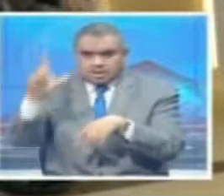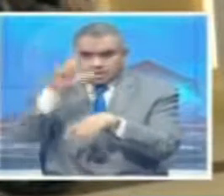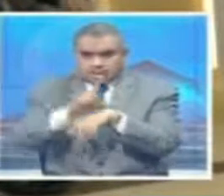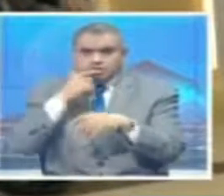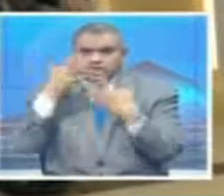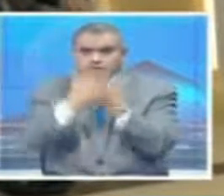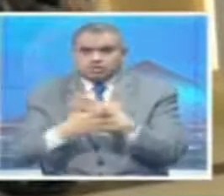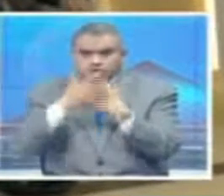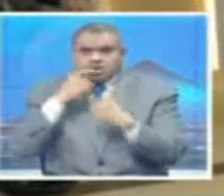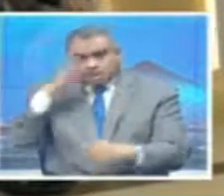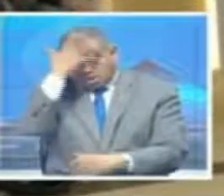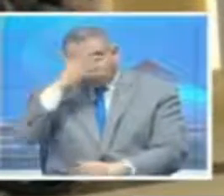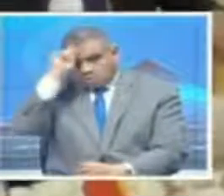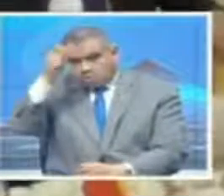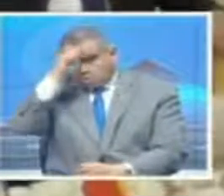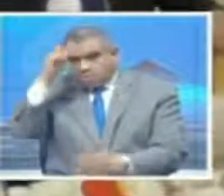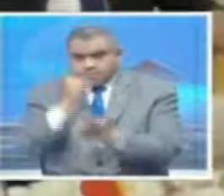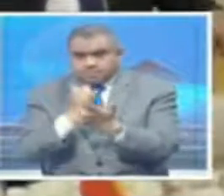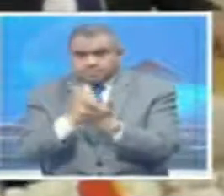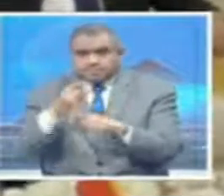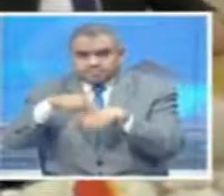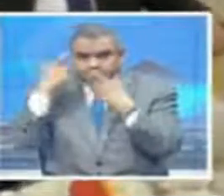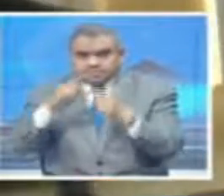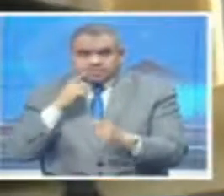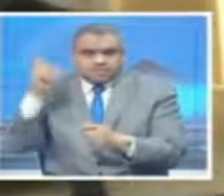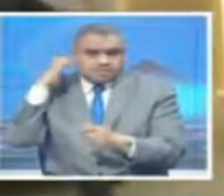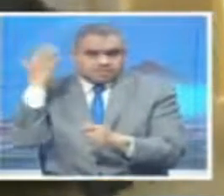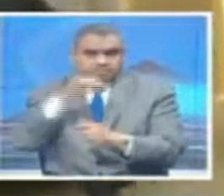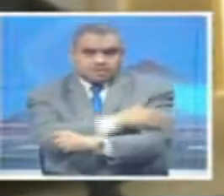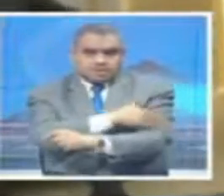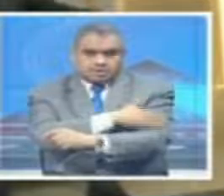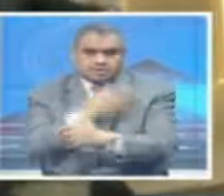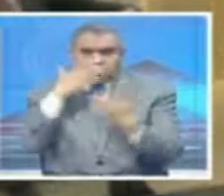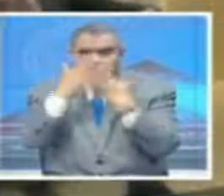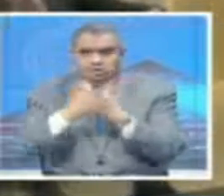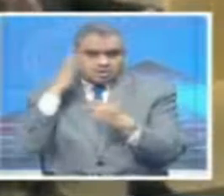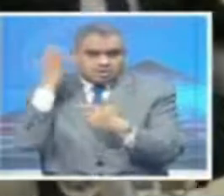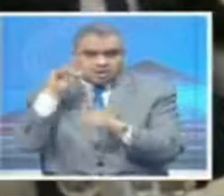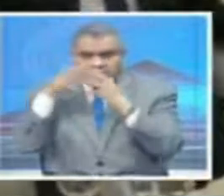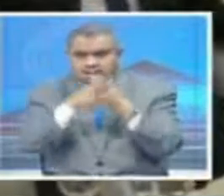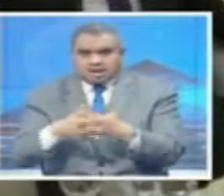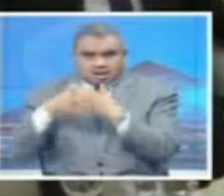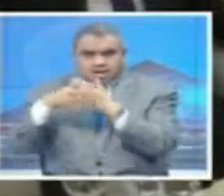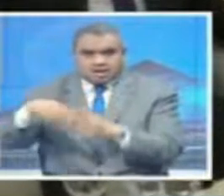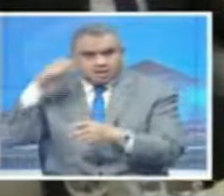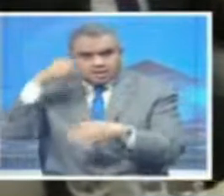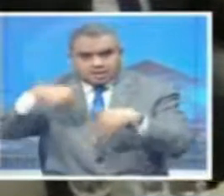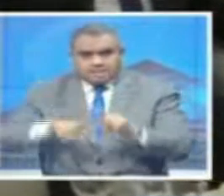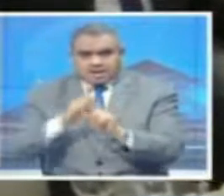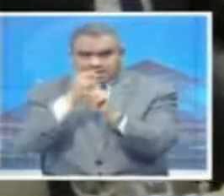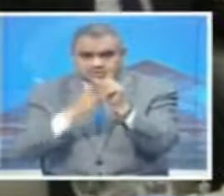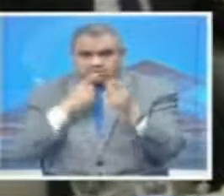الشركات الأوروبية الخاصة بإنتاج الصواريخ MBDA ووفد شركة بوينغ الأمريكية ورئيس مجلس إدارة